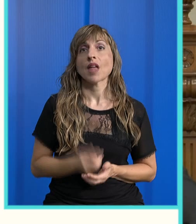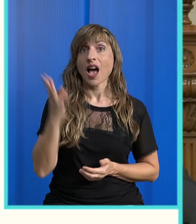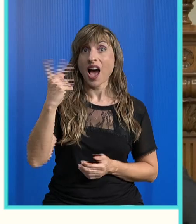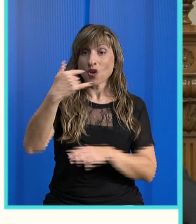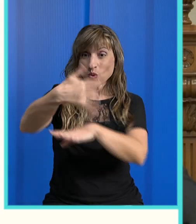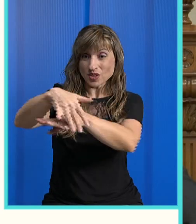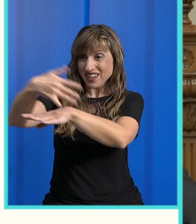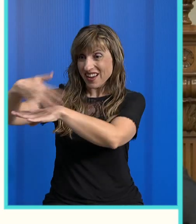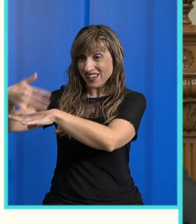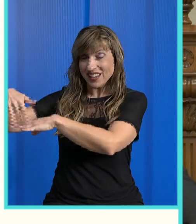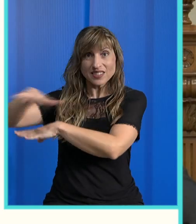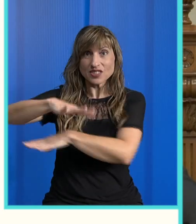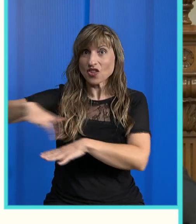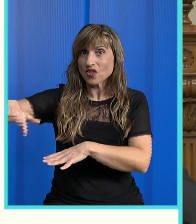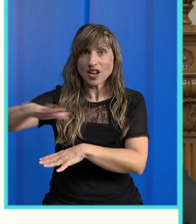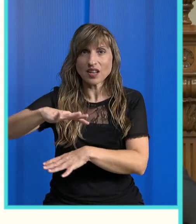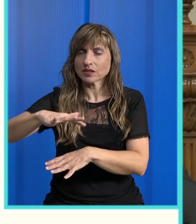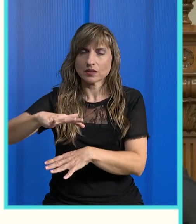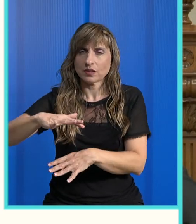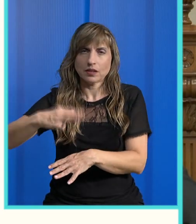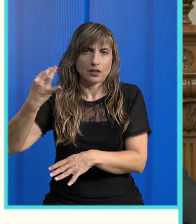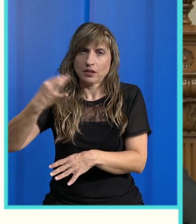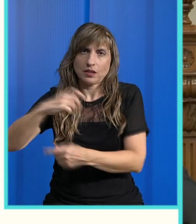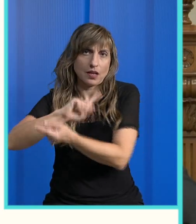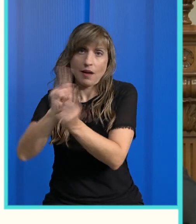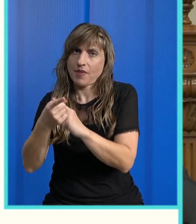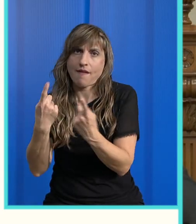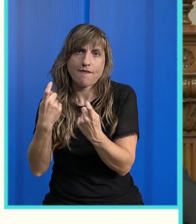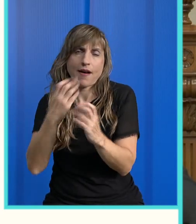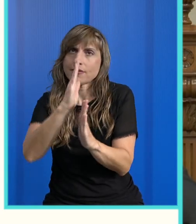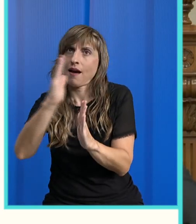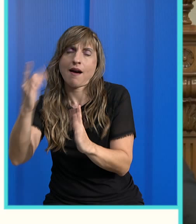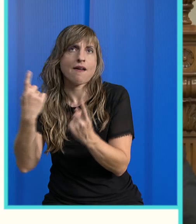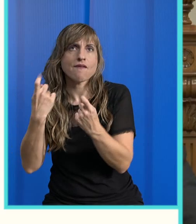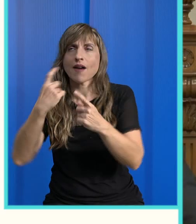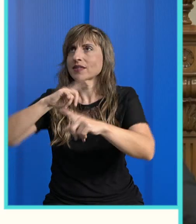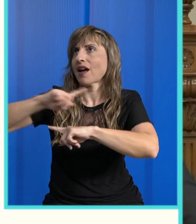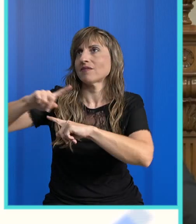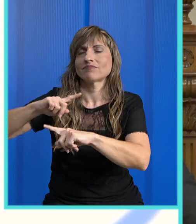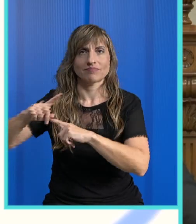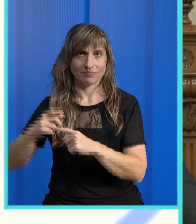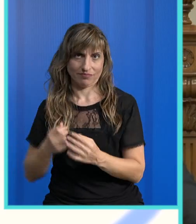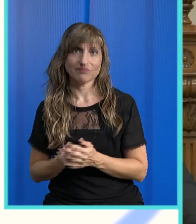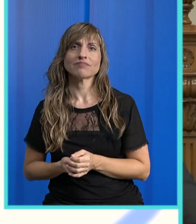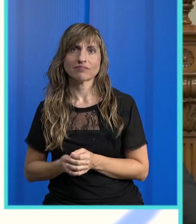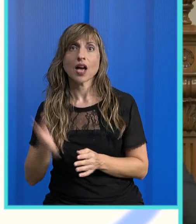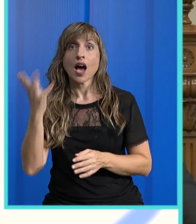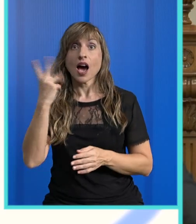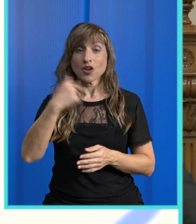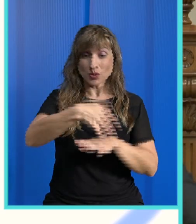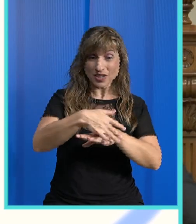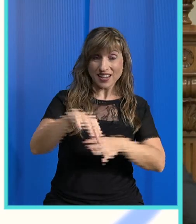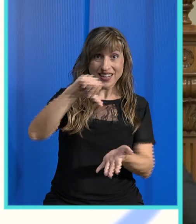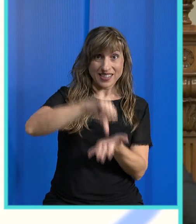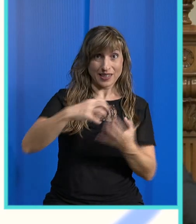Dalt-la-Vila no poden seguir com estan, s'han d'endreçar, s'han d'ordenar. Alguns carrers del centre de Badalona, per